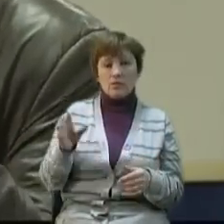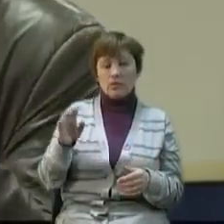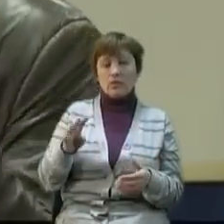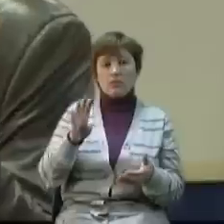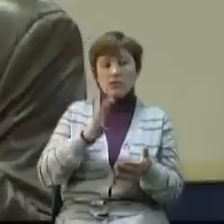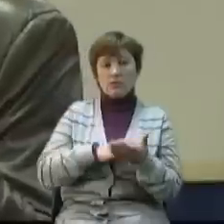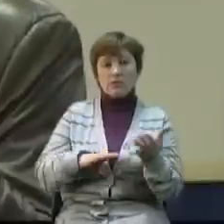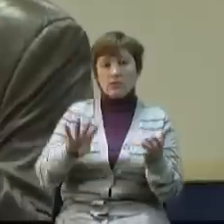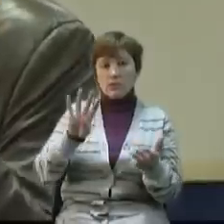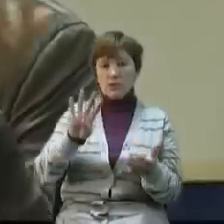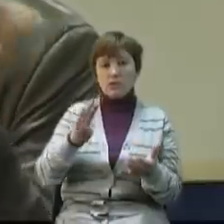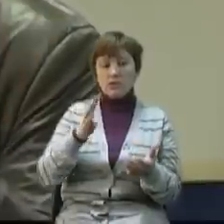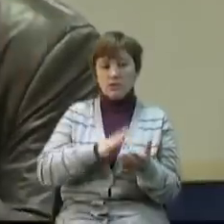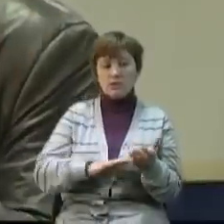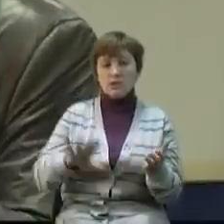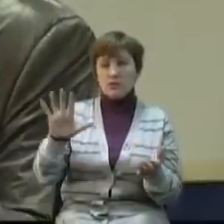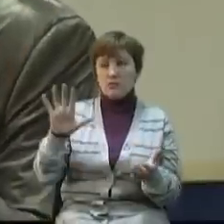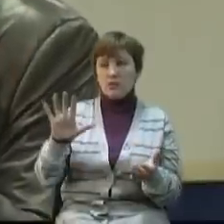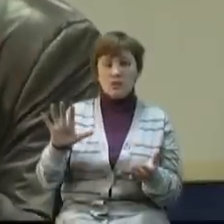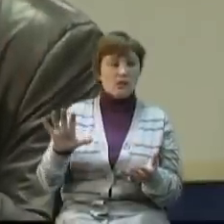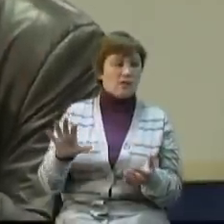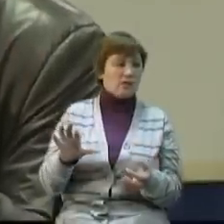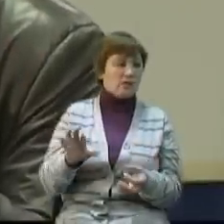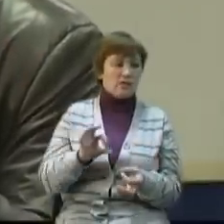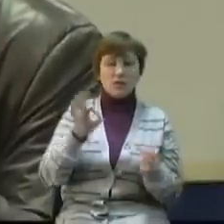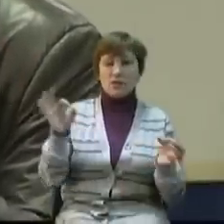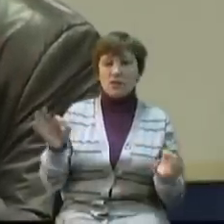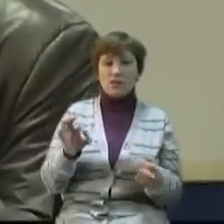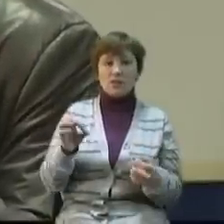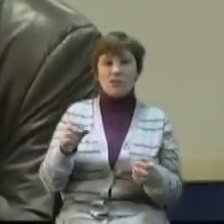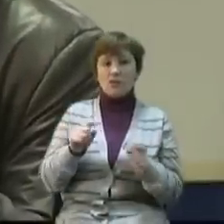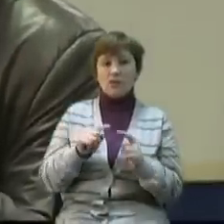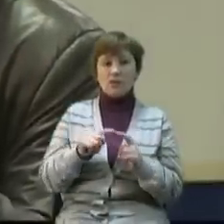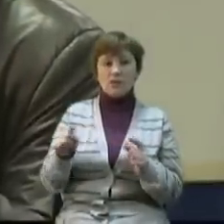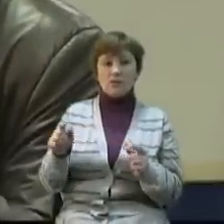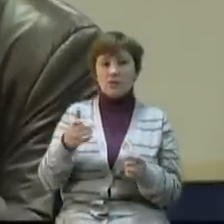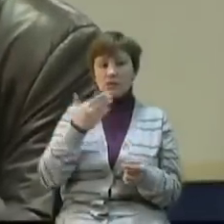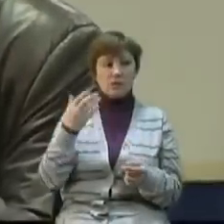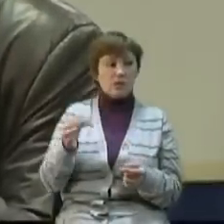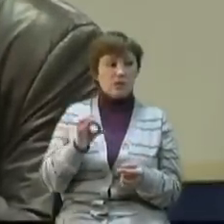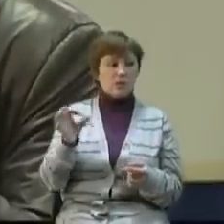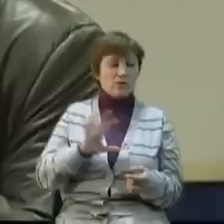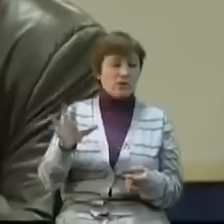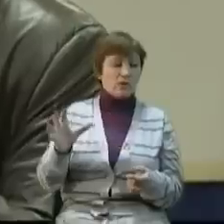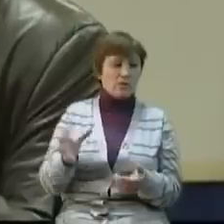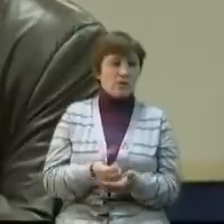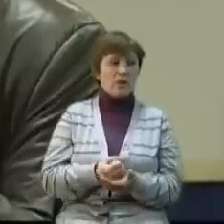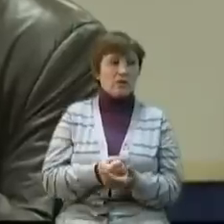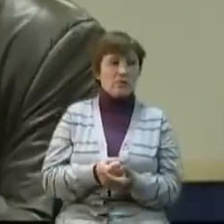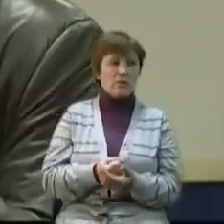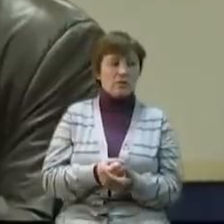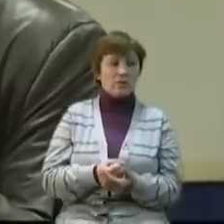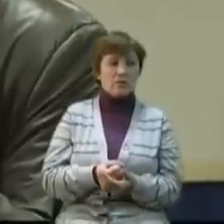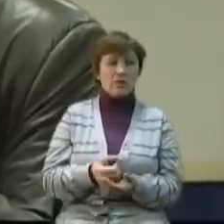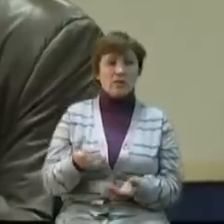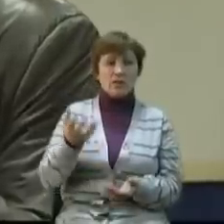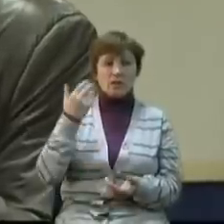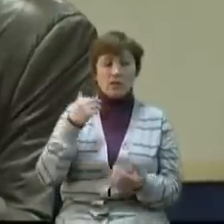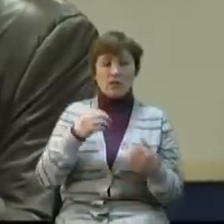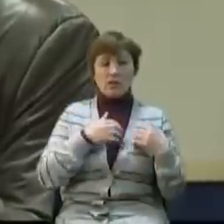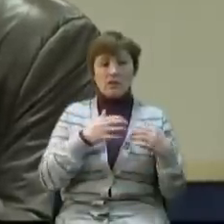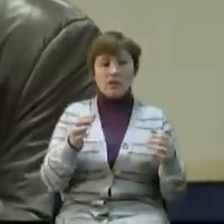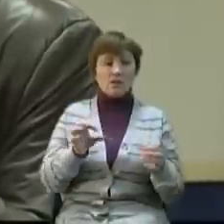94-95, я смотрю, что мне-то вообще ничего особенного нет, ничего не приобрел. Как-то, когда каялся, ничего